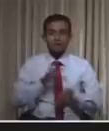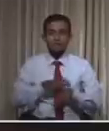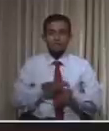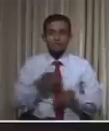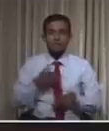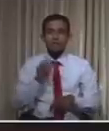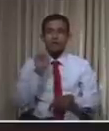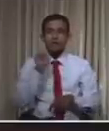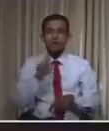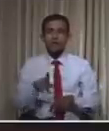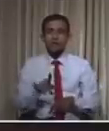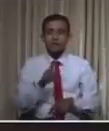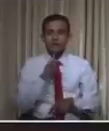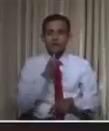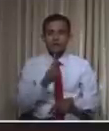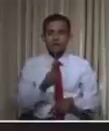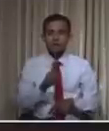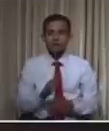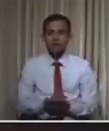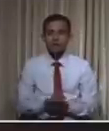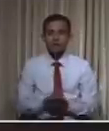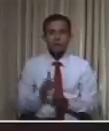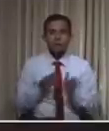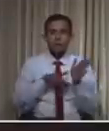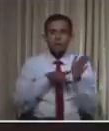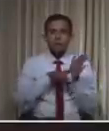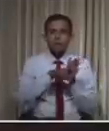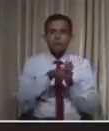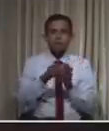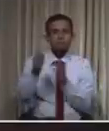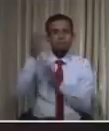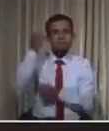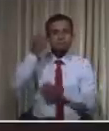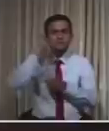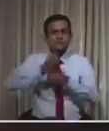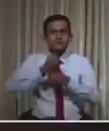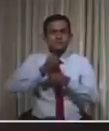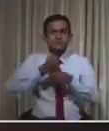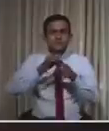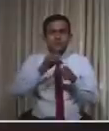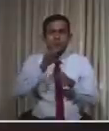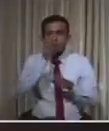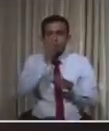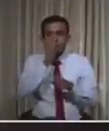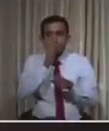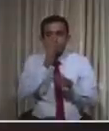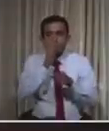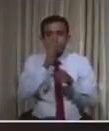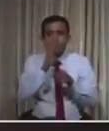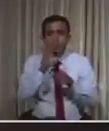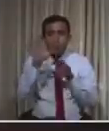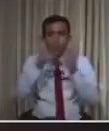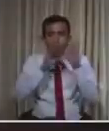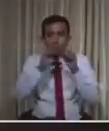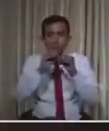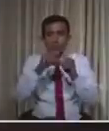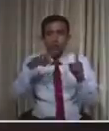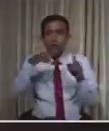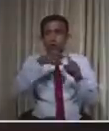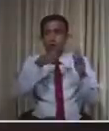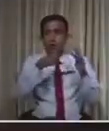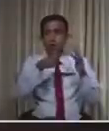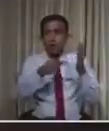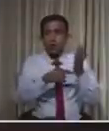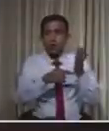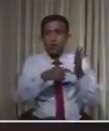මගේ නම සඳහන් කළා පරණ රාජ්‍ය රහසතු සේවයේ වාර්තාවක් සම්බන්ධව කෝට්ටිගොඩ මන්ත්‍රීතුමා කතා